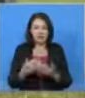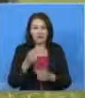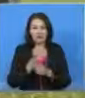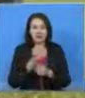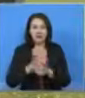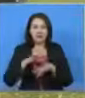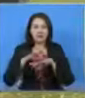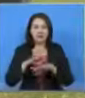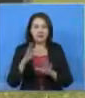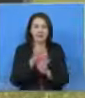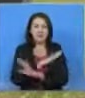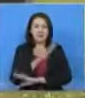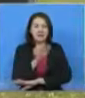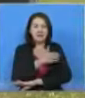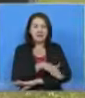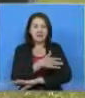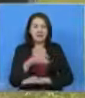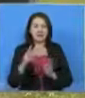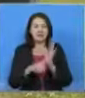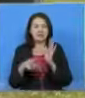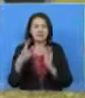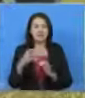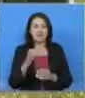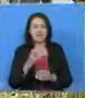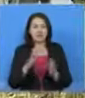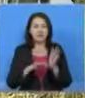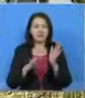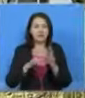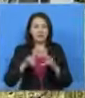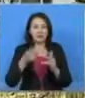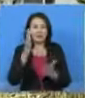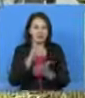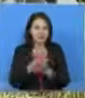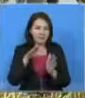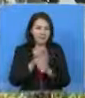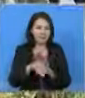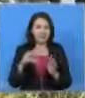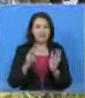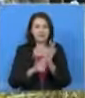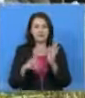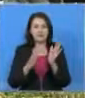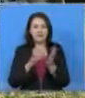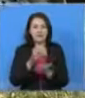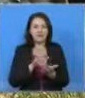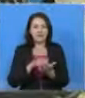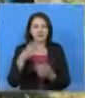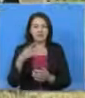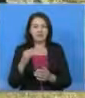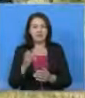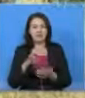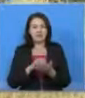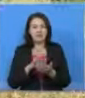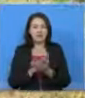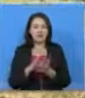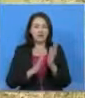қызу. Далалықтағы 72 бригадада 239 арнайы техника бар. Оның ішінде 79 трактор, 49 тіркеме,